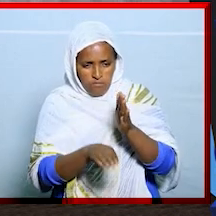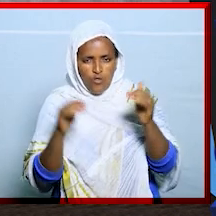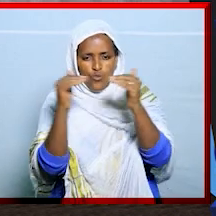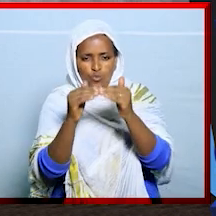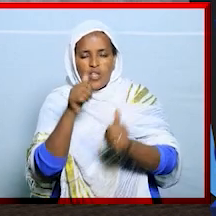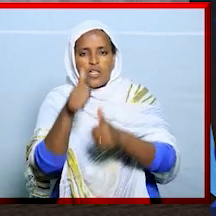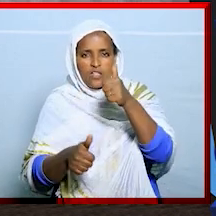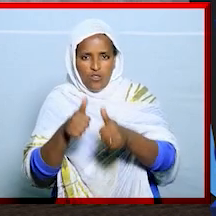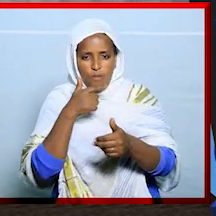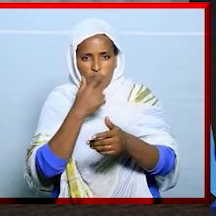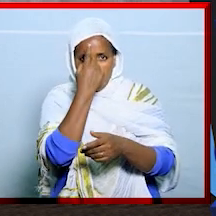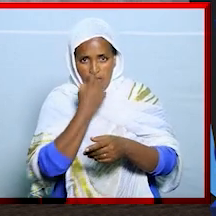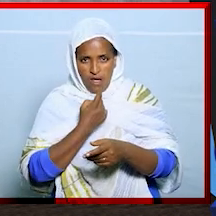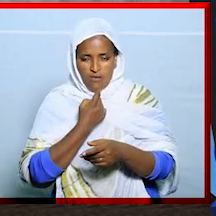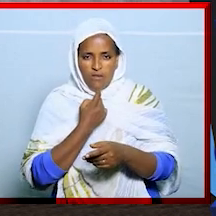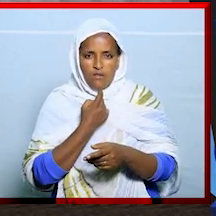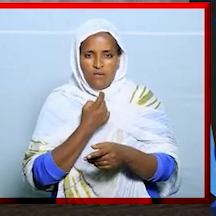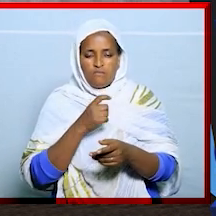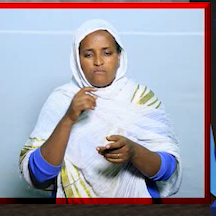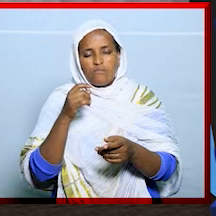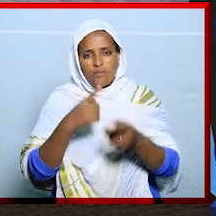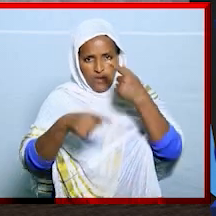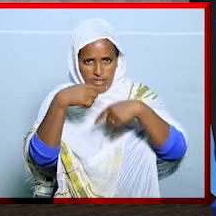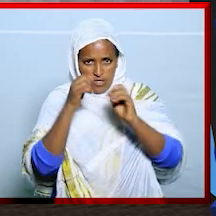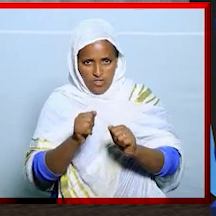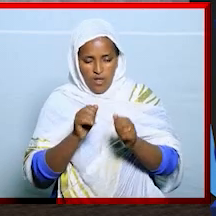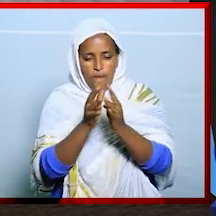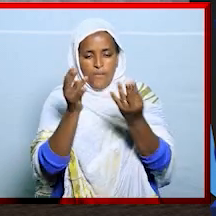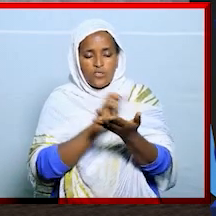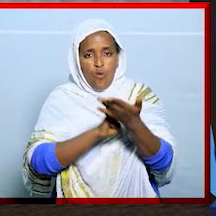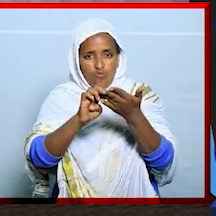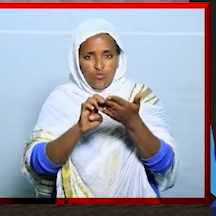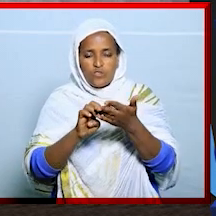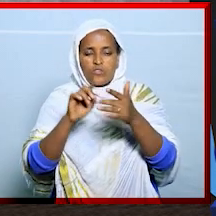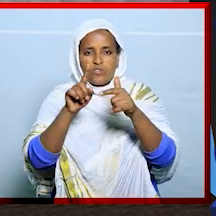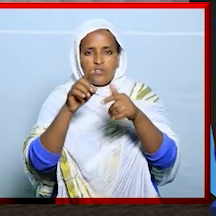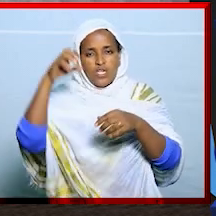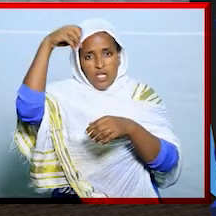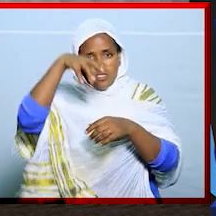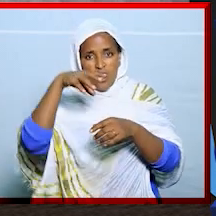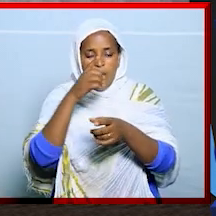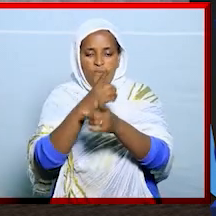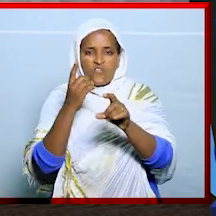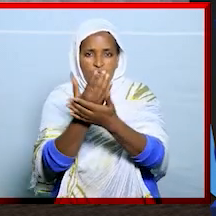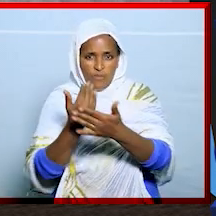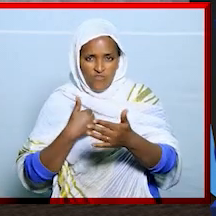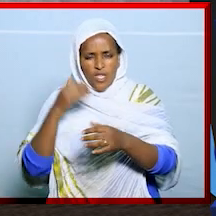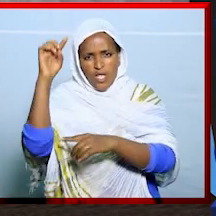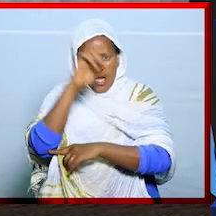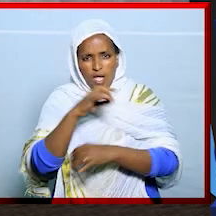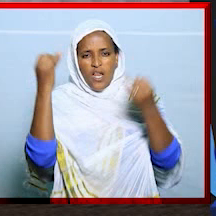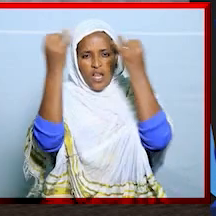ወይስ ያንሳል ወይስ እኩል ነው የሚለው ጥያቄ ይነሳል። እንግዲህ መጽሐፍ ቅዱስ ከፀሐይ መፈጠር